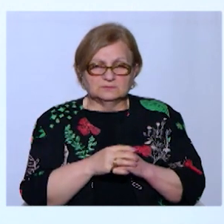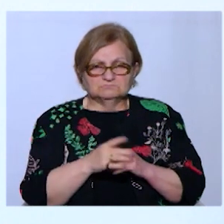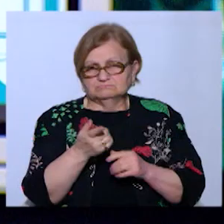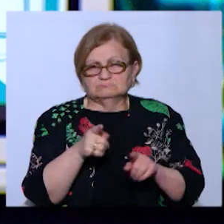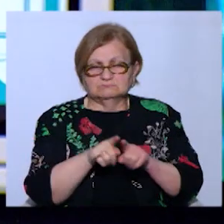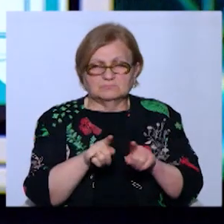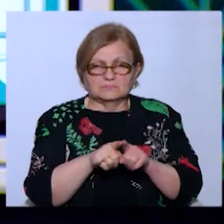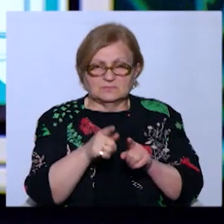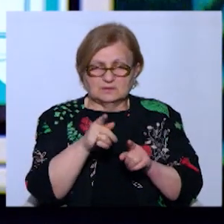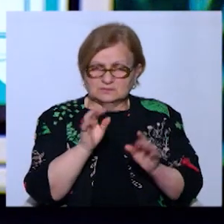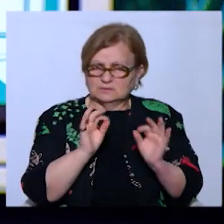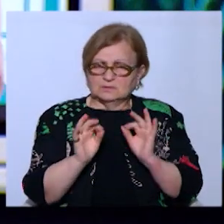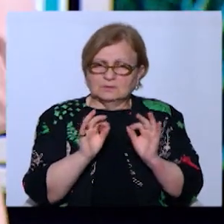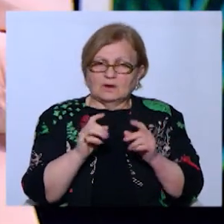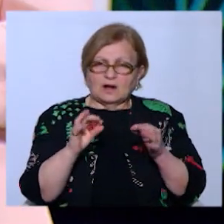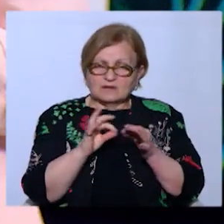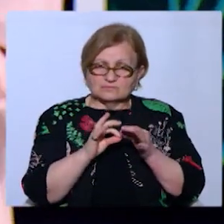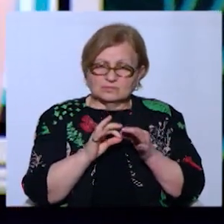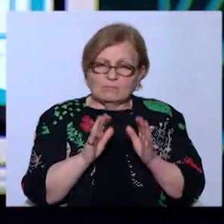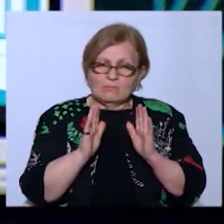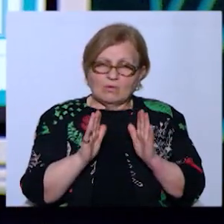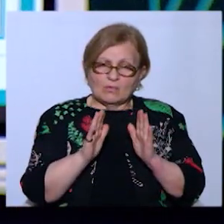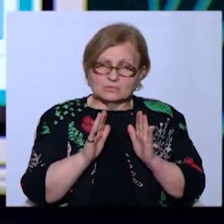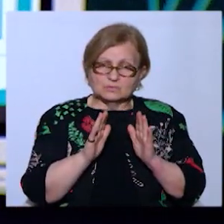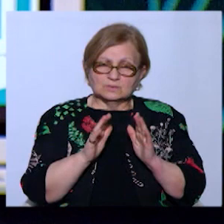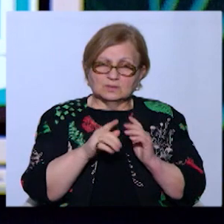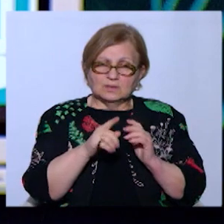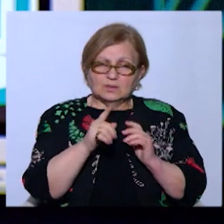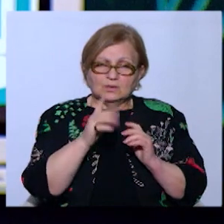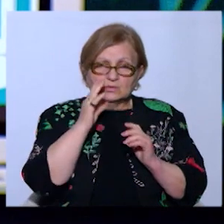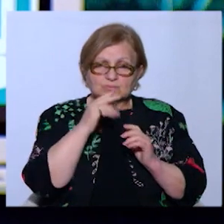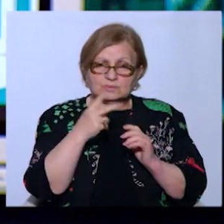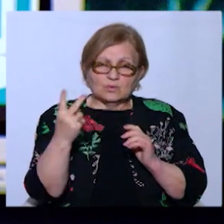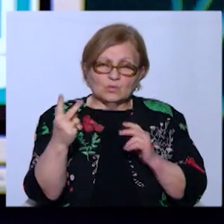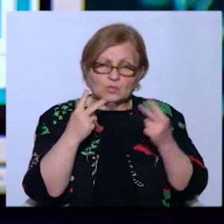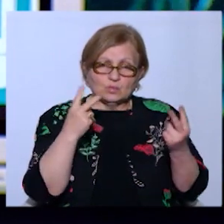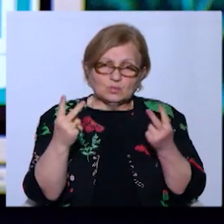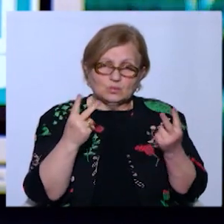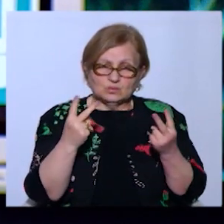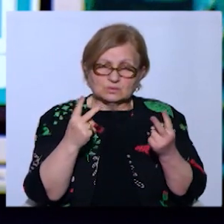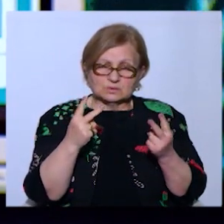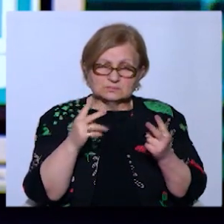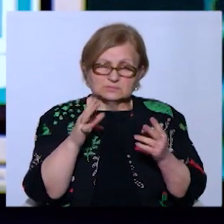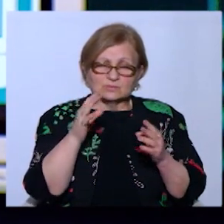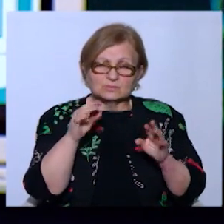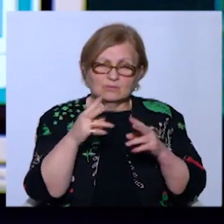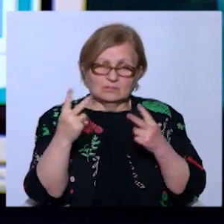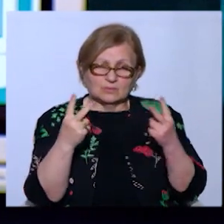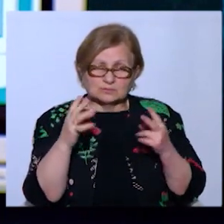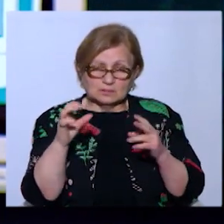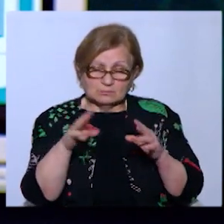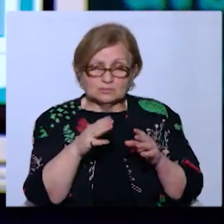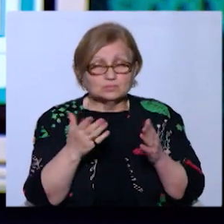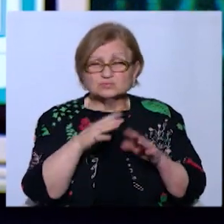ესეთი კანონზომიერება, ესეთი კავშირი მხოლოდ და მხოლოდ მაშინ არის, როცა გვერდი ორი ერთეულის ტოლია, თუ ნებისმიერ ტოლ